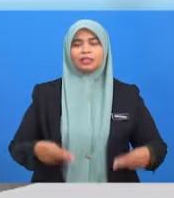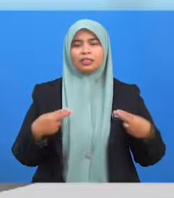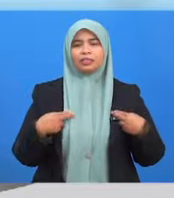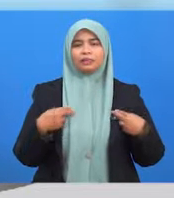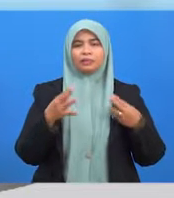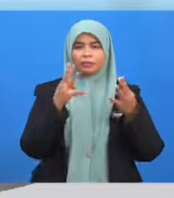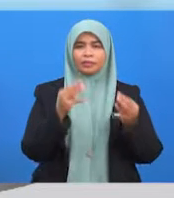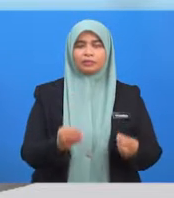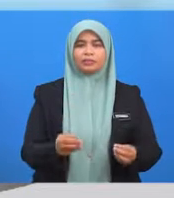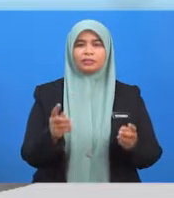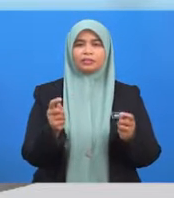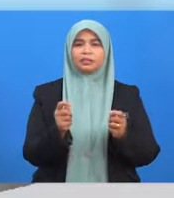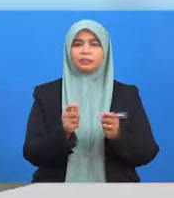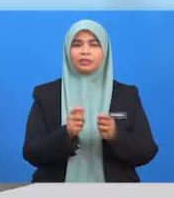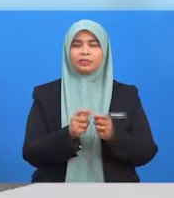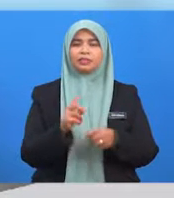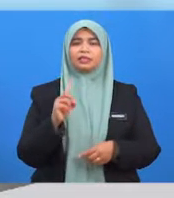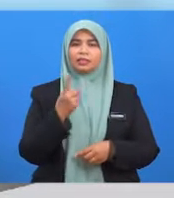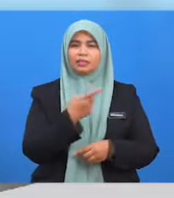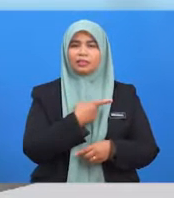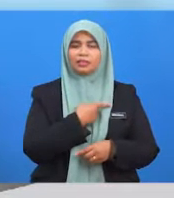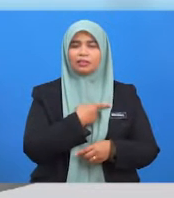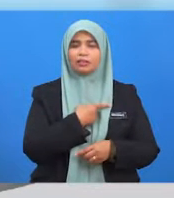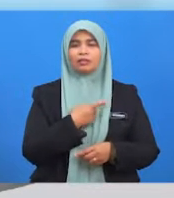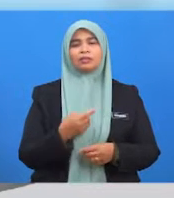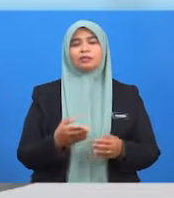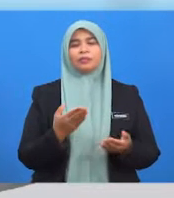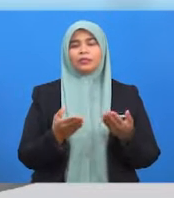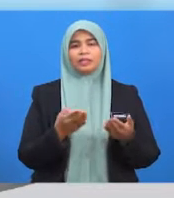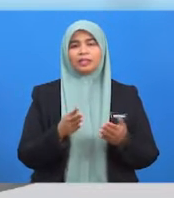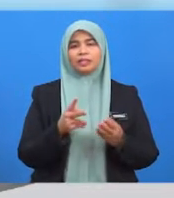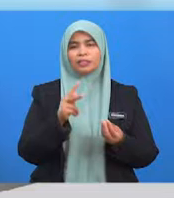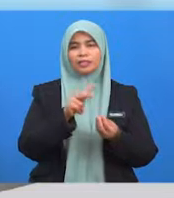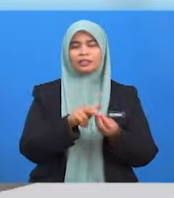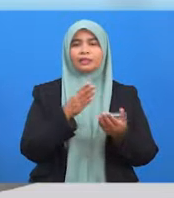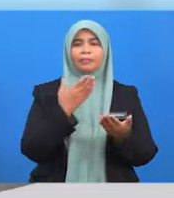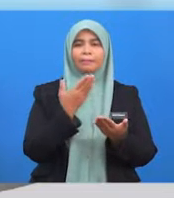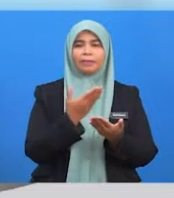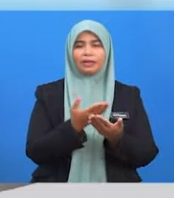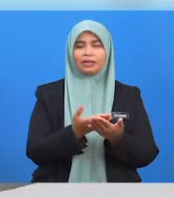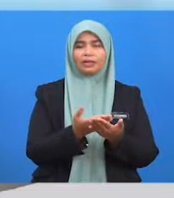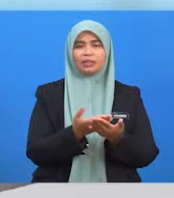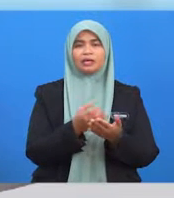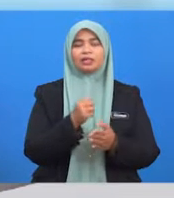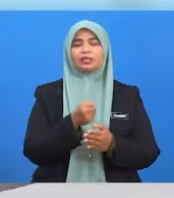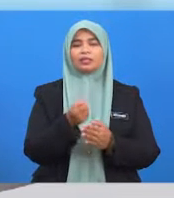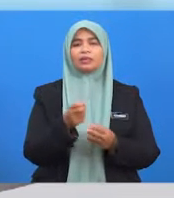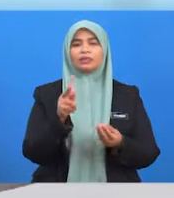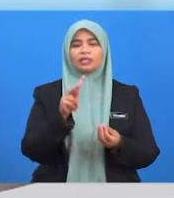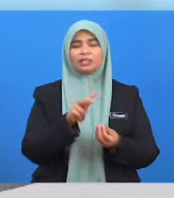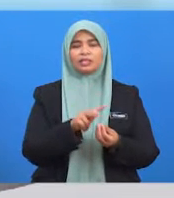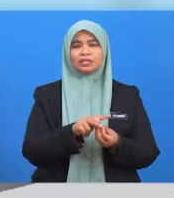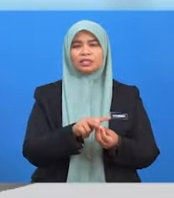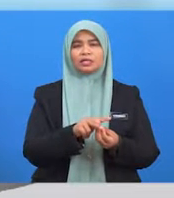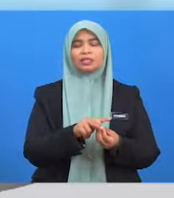manusia seperti kita. Sama ada beri kesan yang berfaedah kepada kita atau